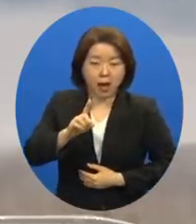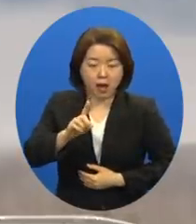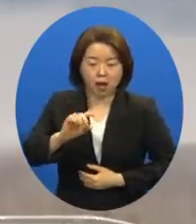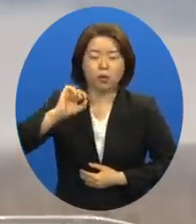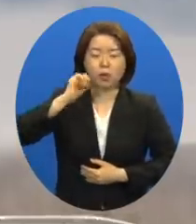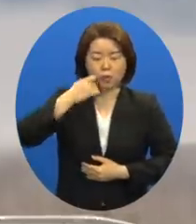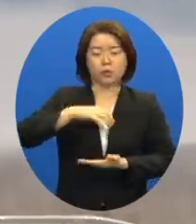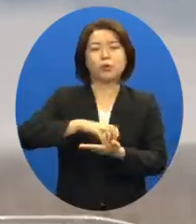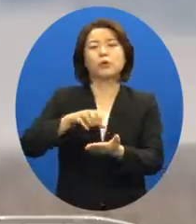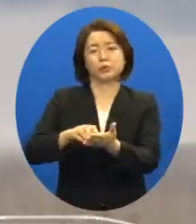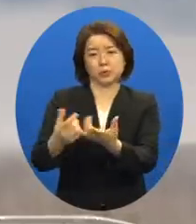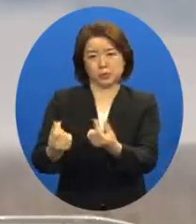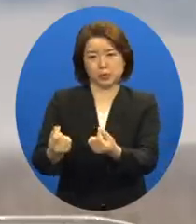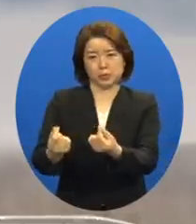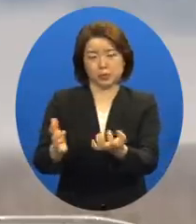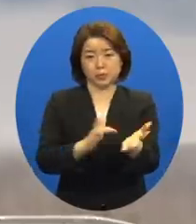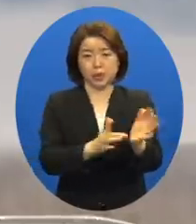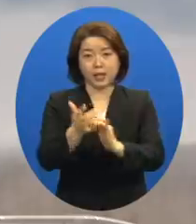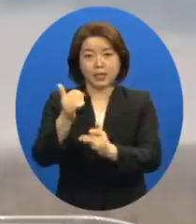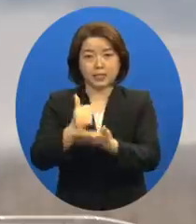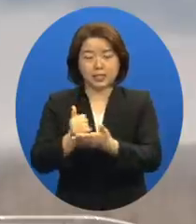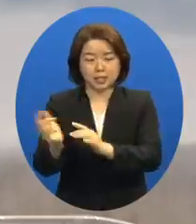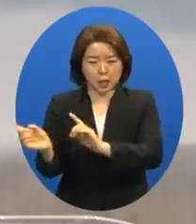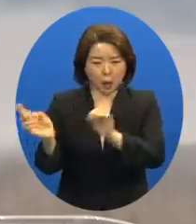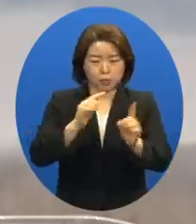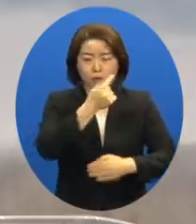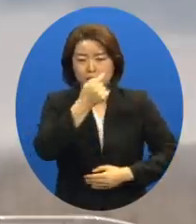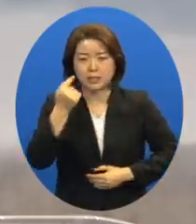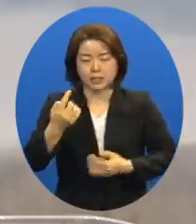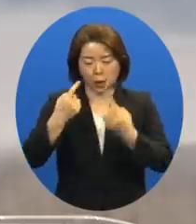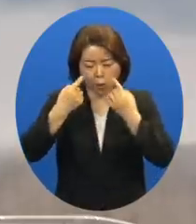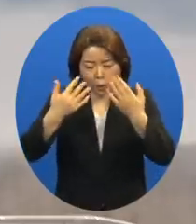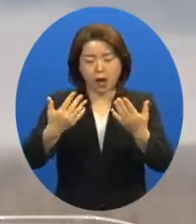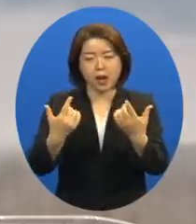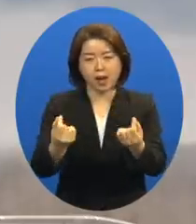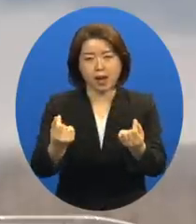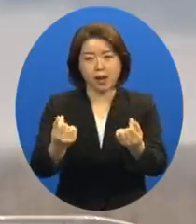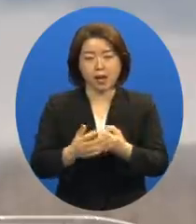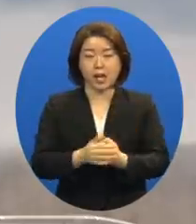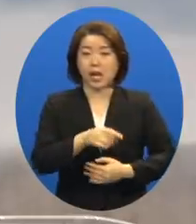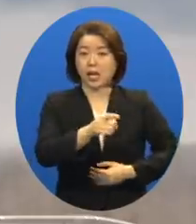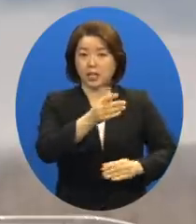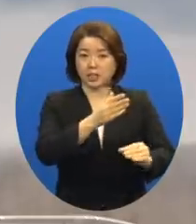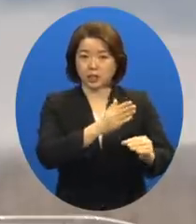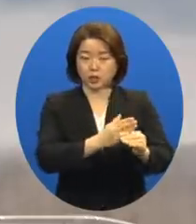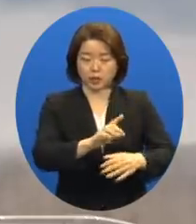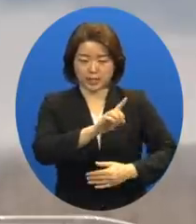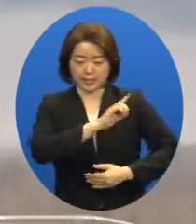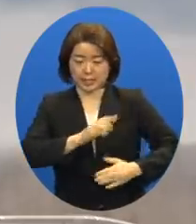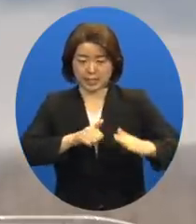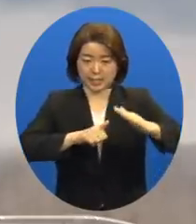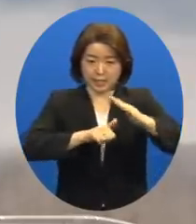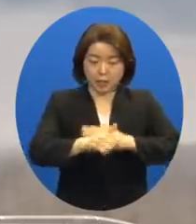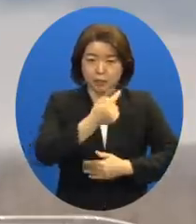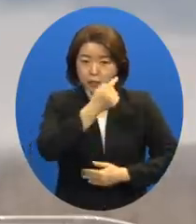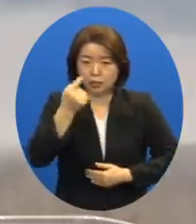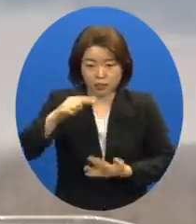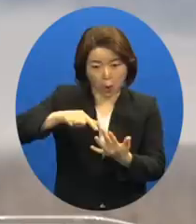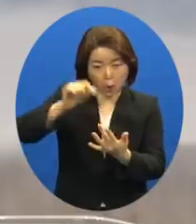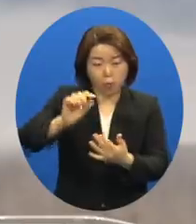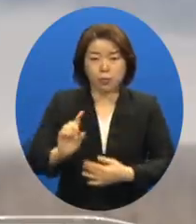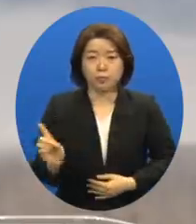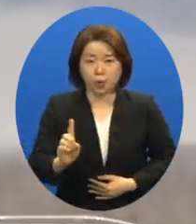정도로 예수님의 부활의 증거는 너무나 분명합니다. 그 중에 가장 대표적인 증거를